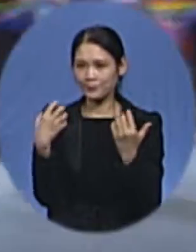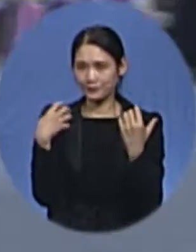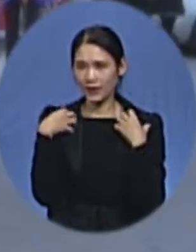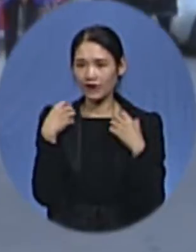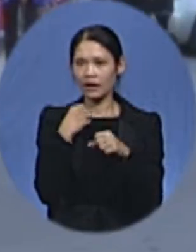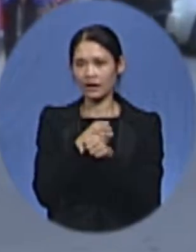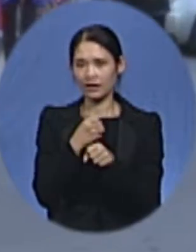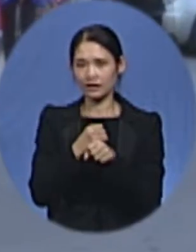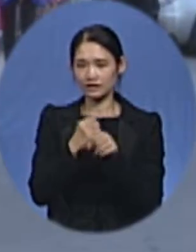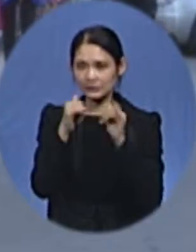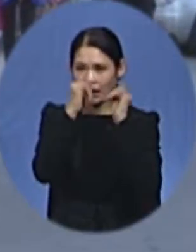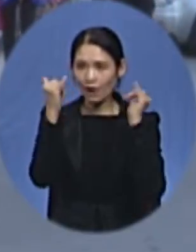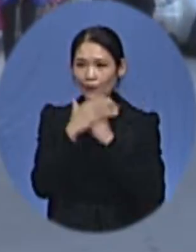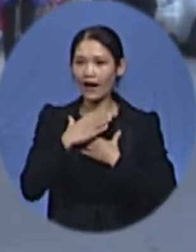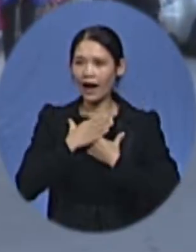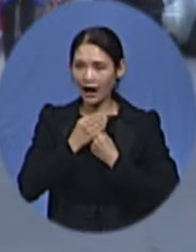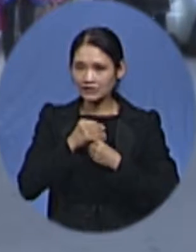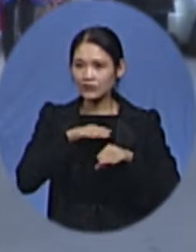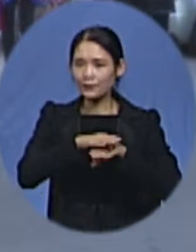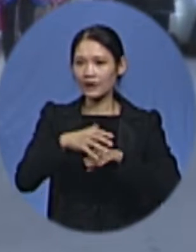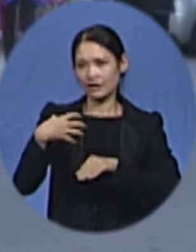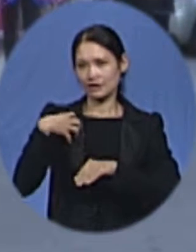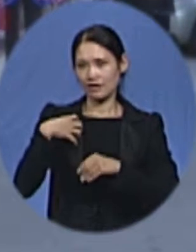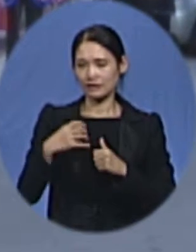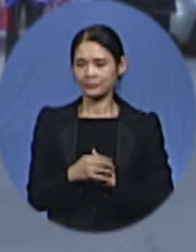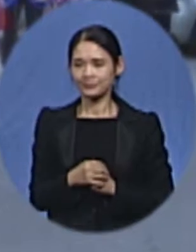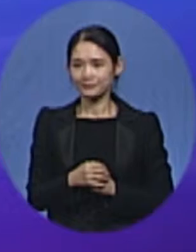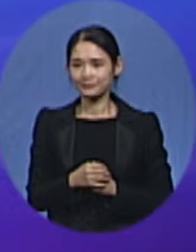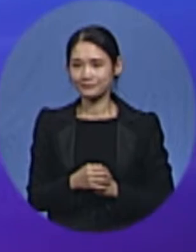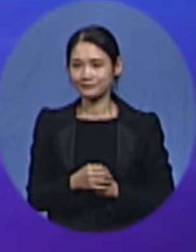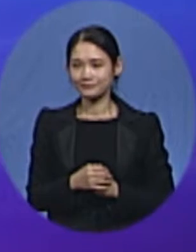위한 사회 안전망 역할을 담당합니다.